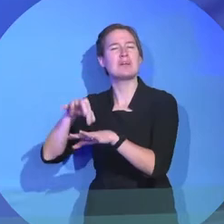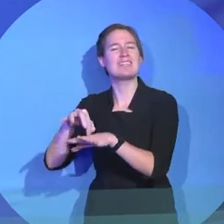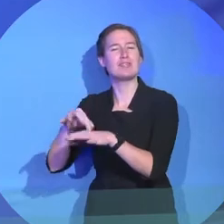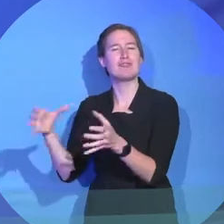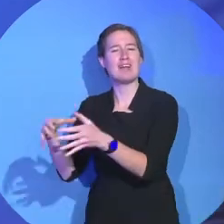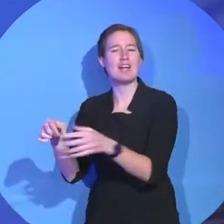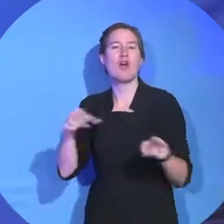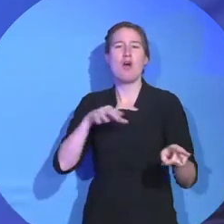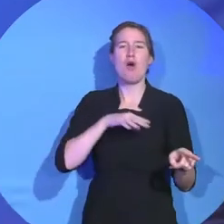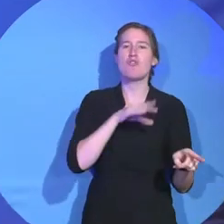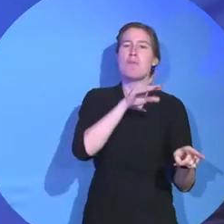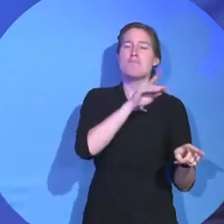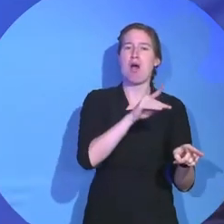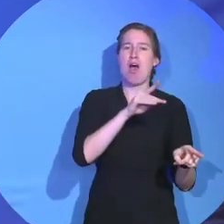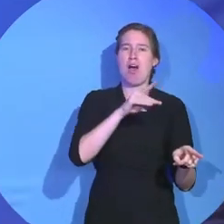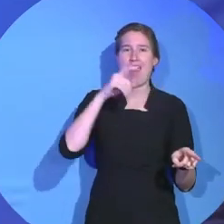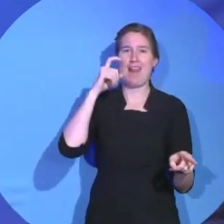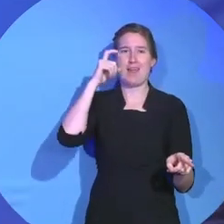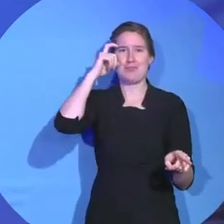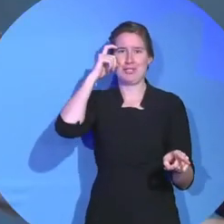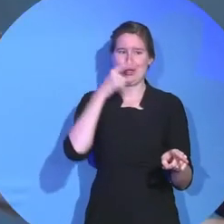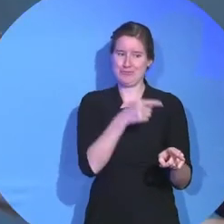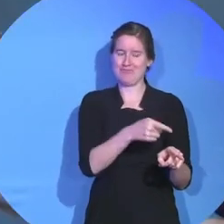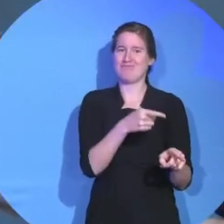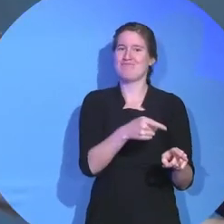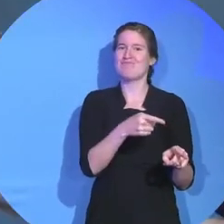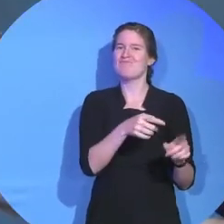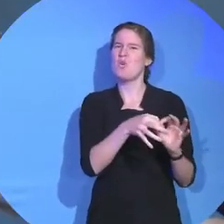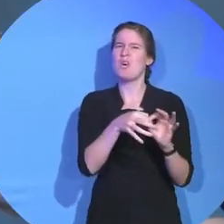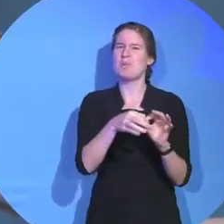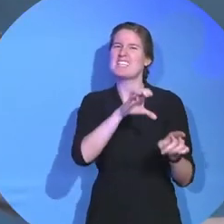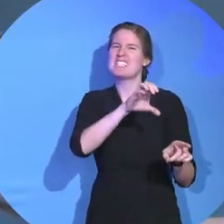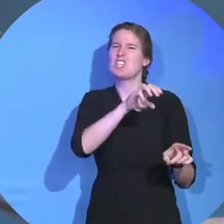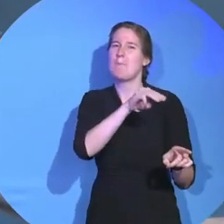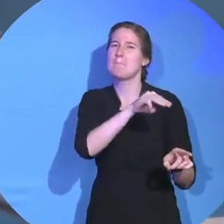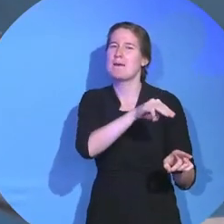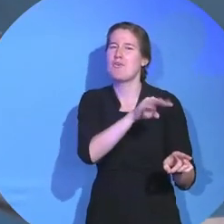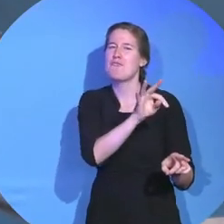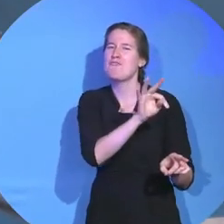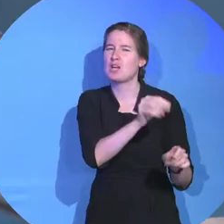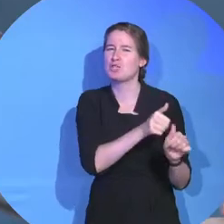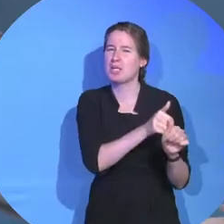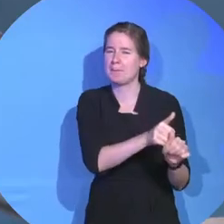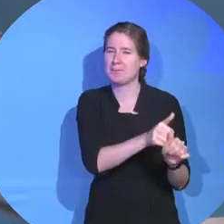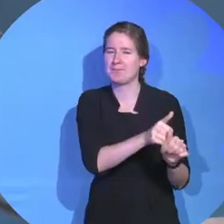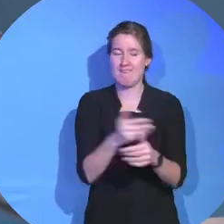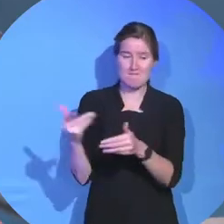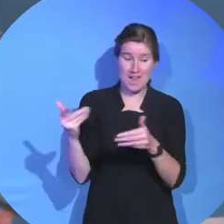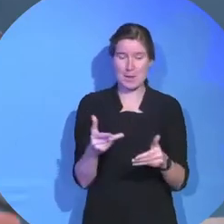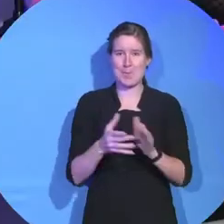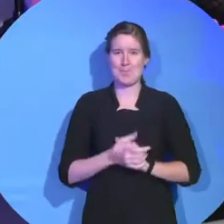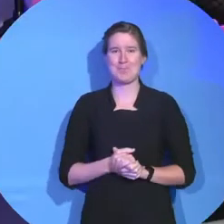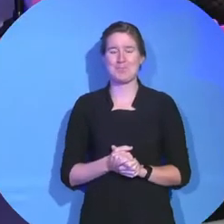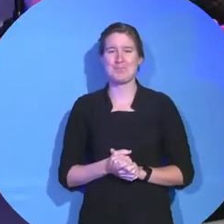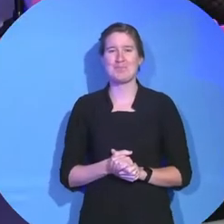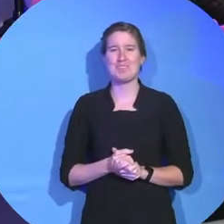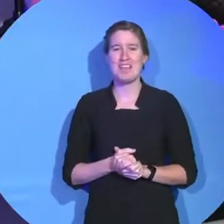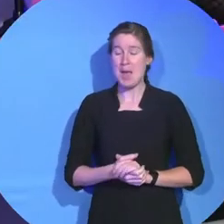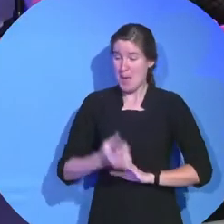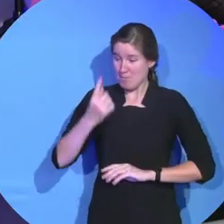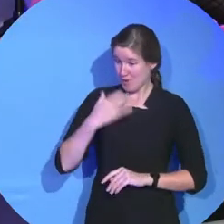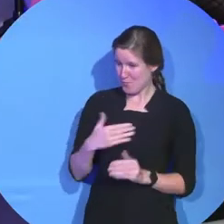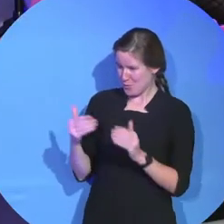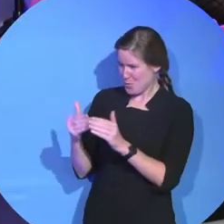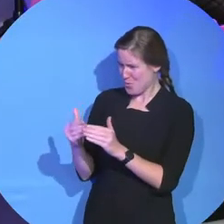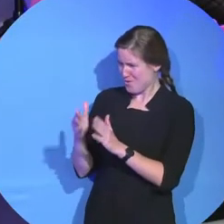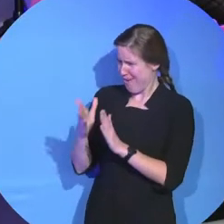meer werkzaam voor Christian Medical Fellowship. Van harte welkom. Om met u te beginnen, mevrouw Hoek, van Hoek. We zijn al eventjes